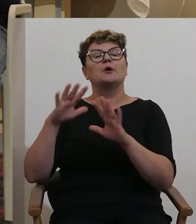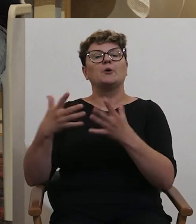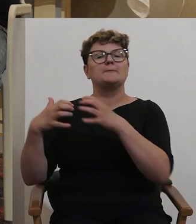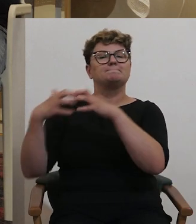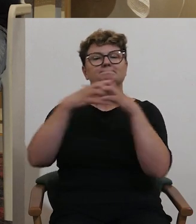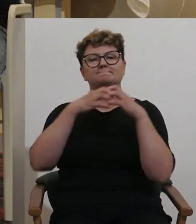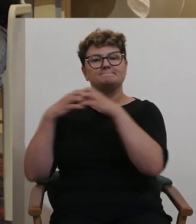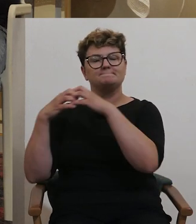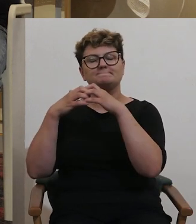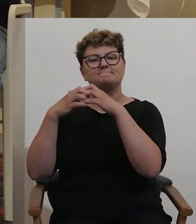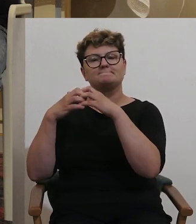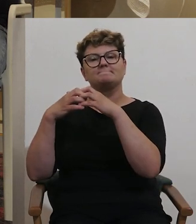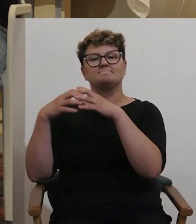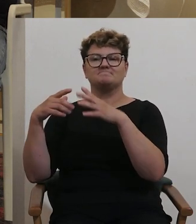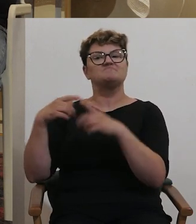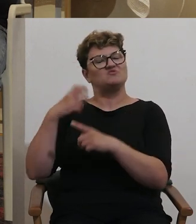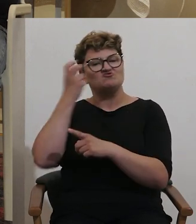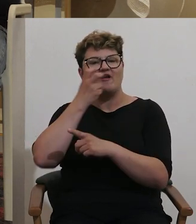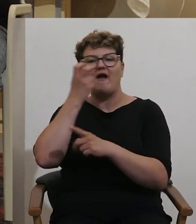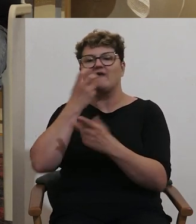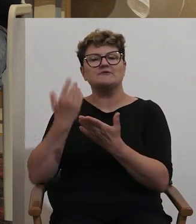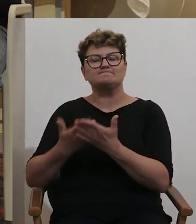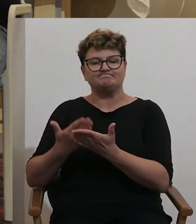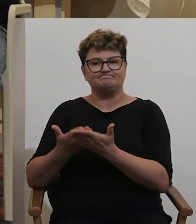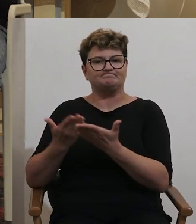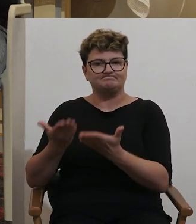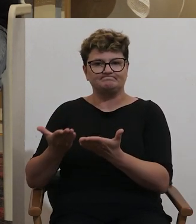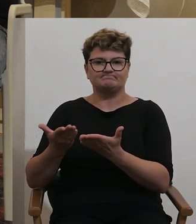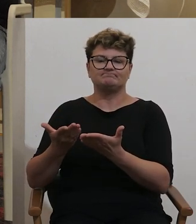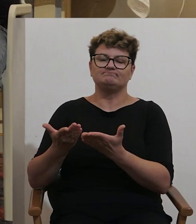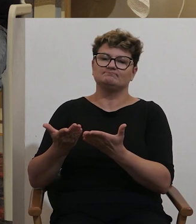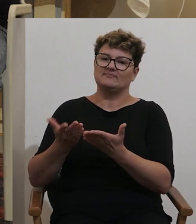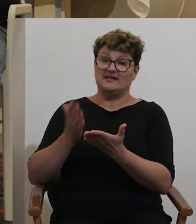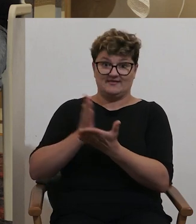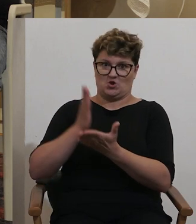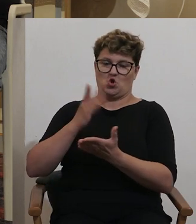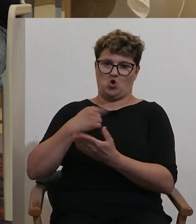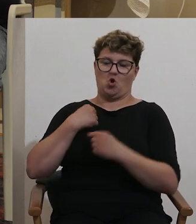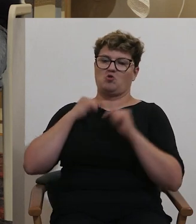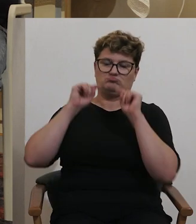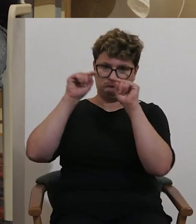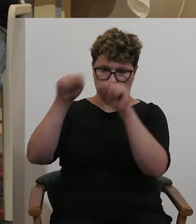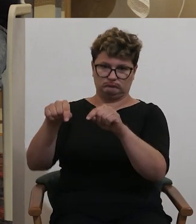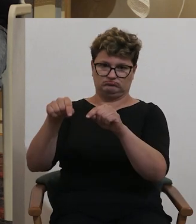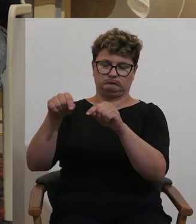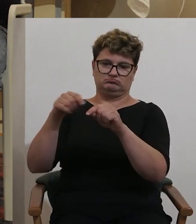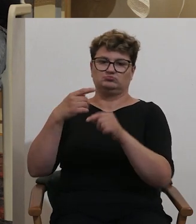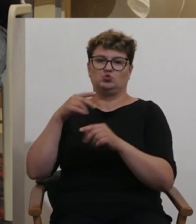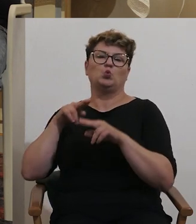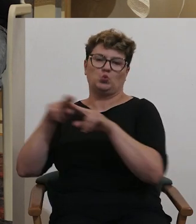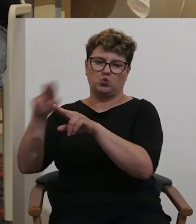bitwą ciekawą jeszcze z tego powodu, że nie tylko wzięli udział po stronie